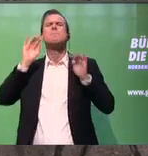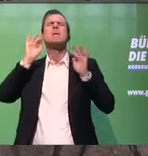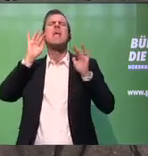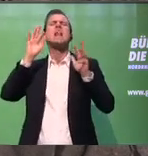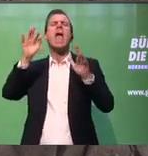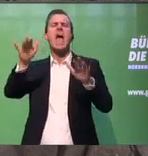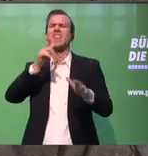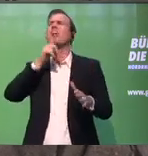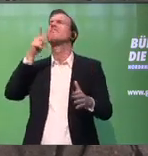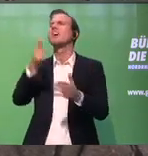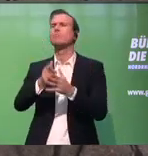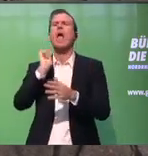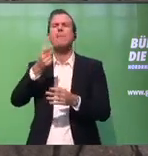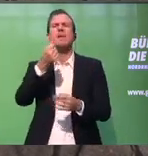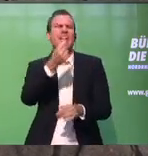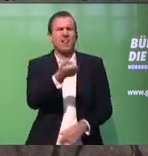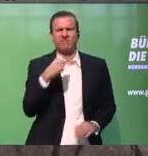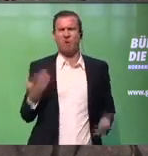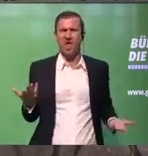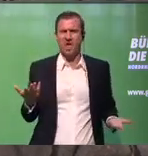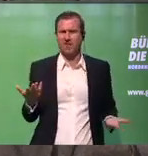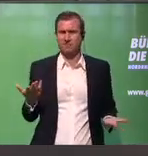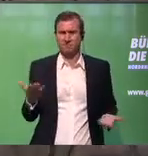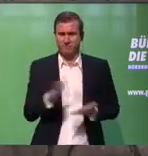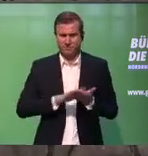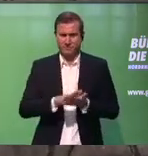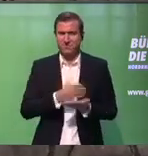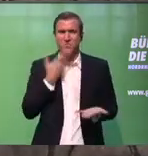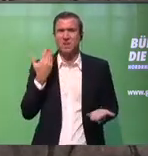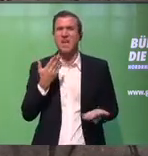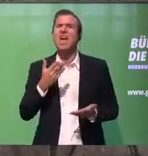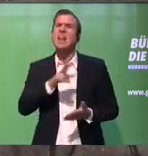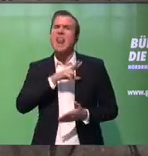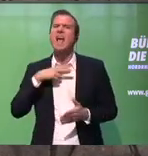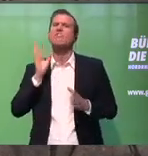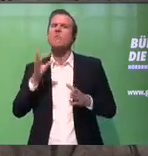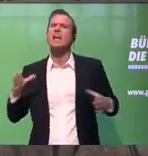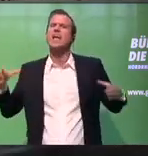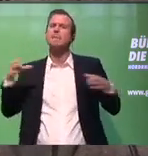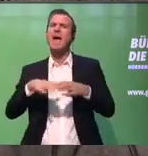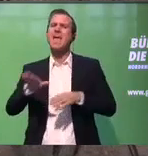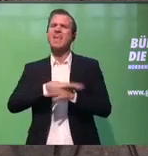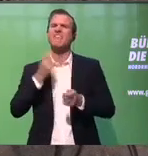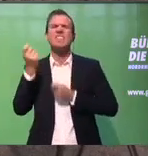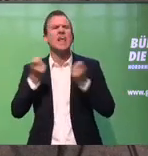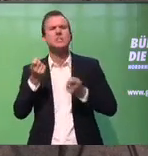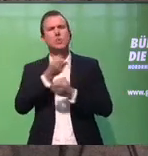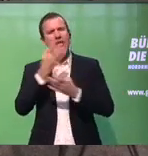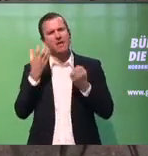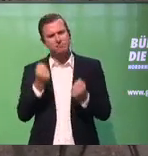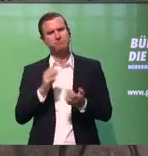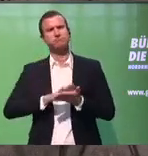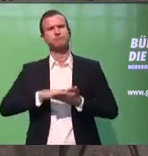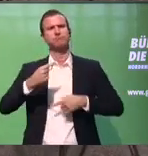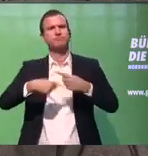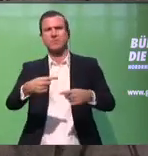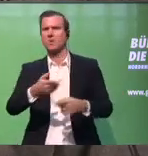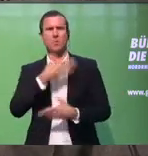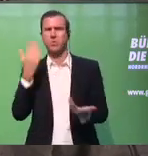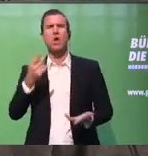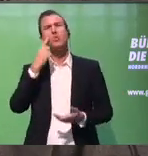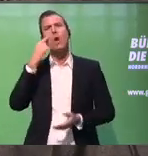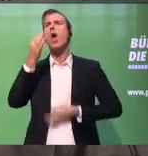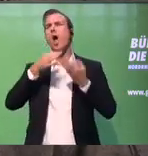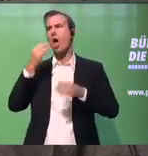Milliardenversprechen ohne Gegenfinanzierung, nachhaltige Finanzierung des Gemeinwesens, Fehlanzeige, viele